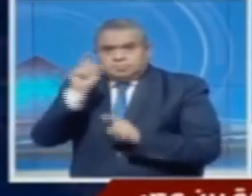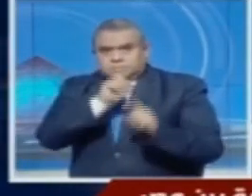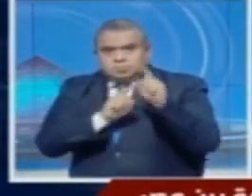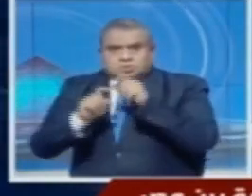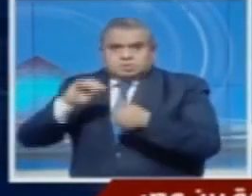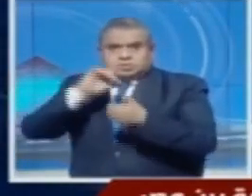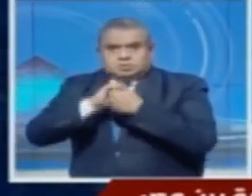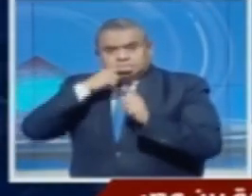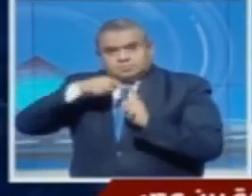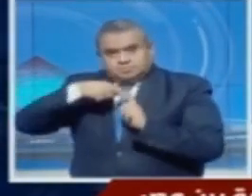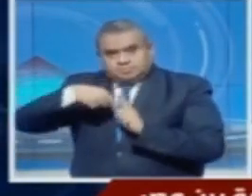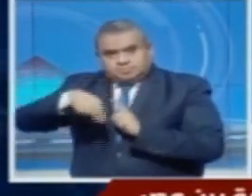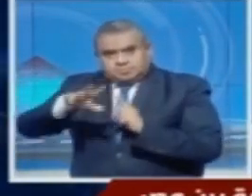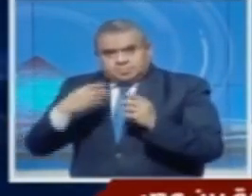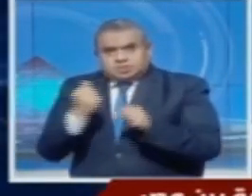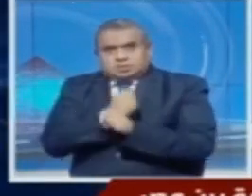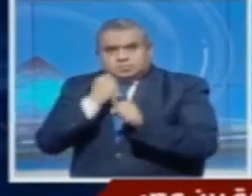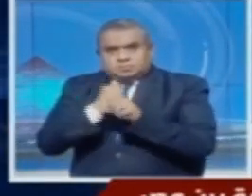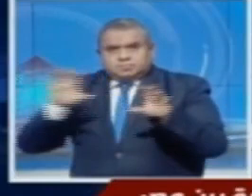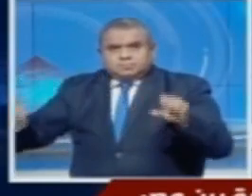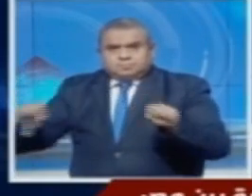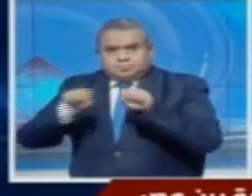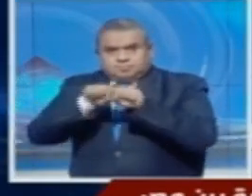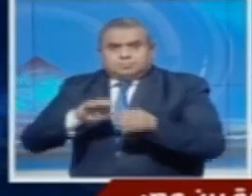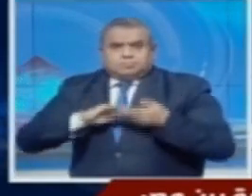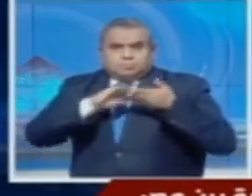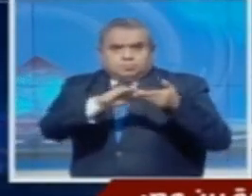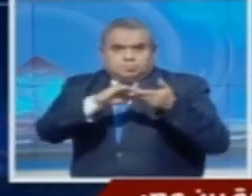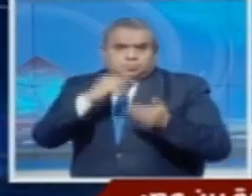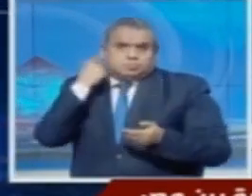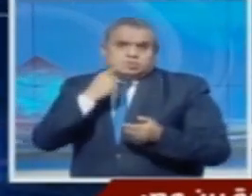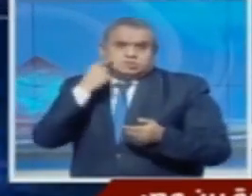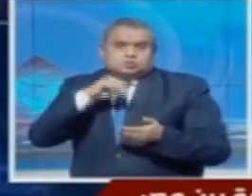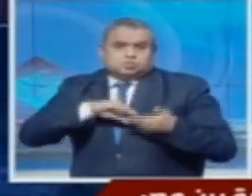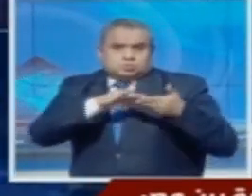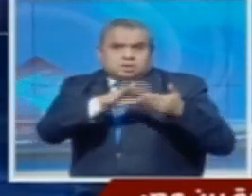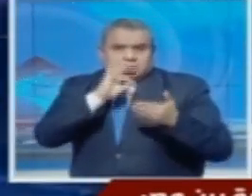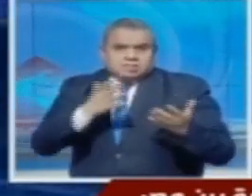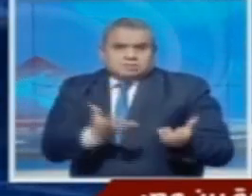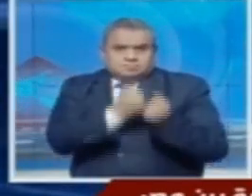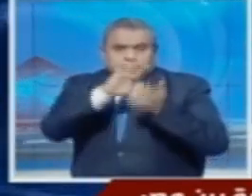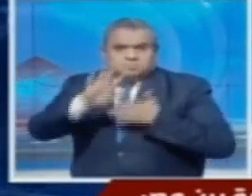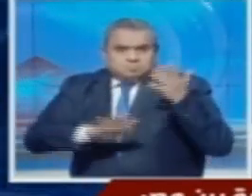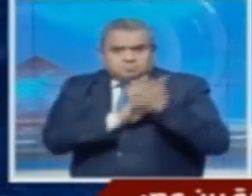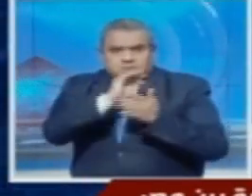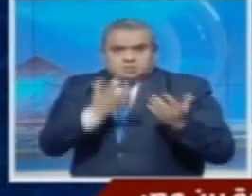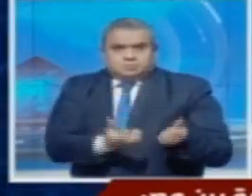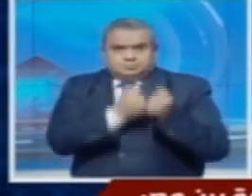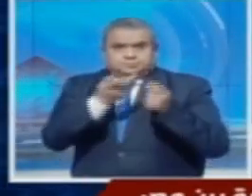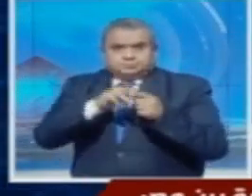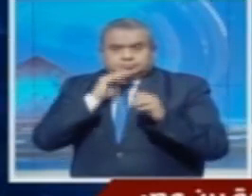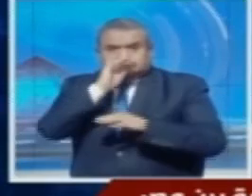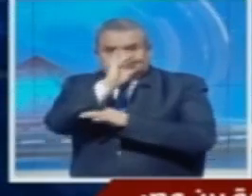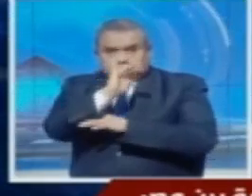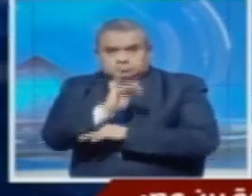التشاور والتنسيق خلال الفترة القادمة لتكثيف الجهود لمساعدة السودان على تجاوز هذه الأزمة،